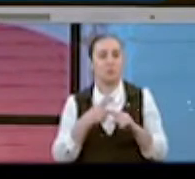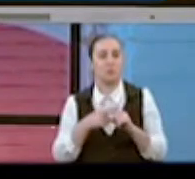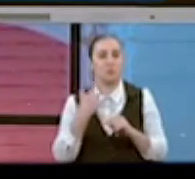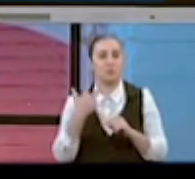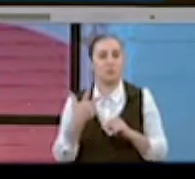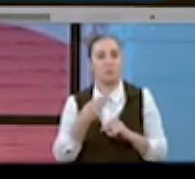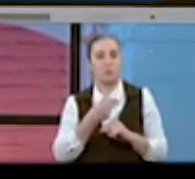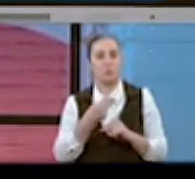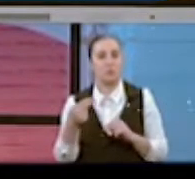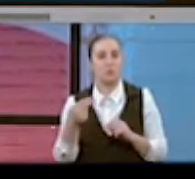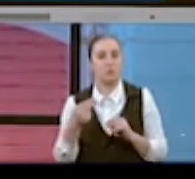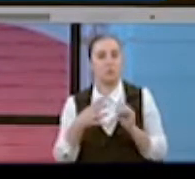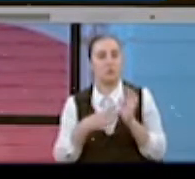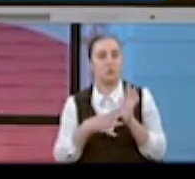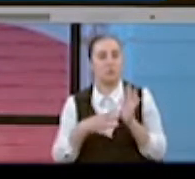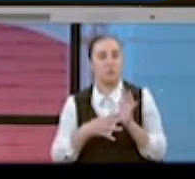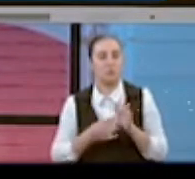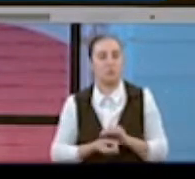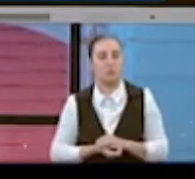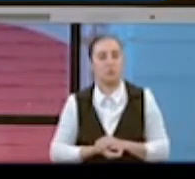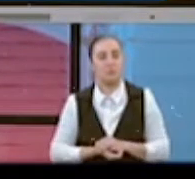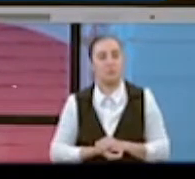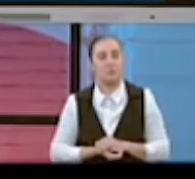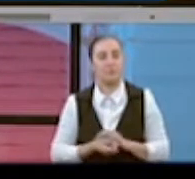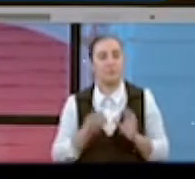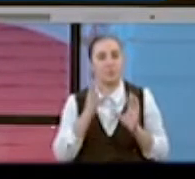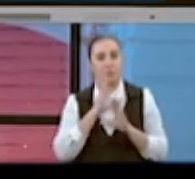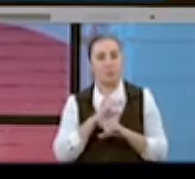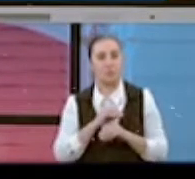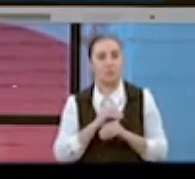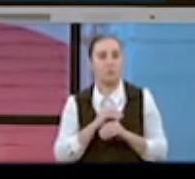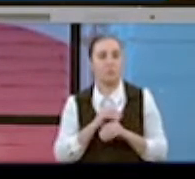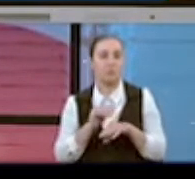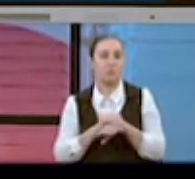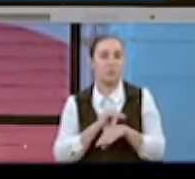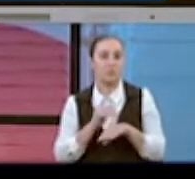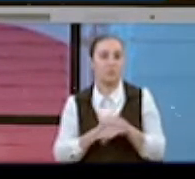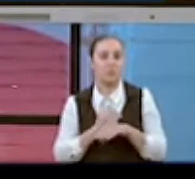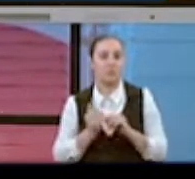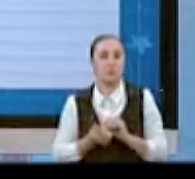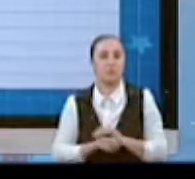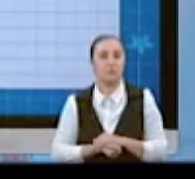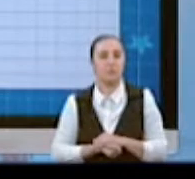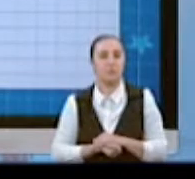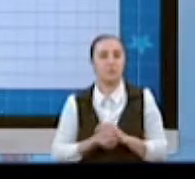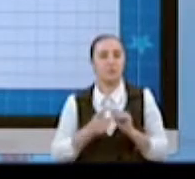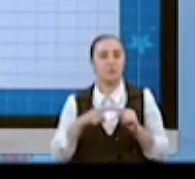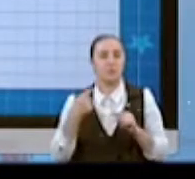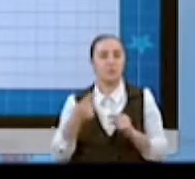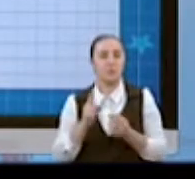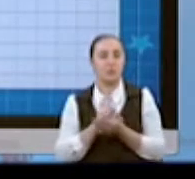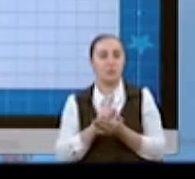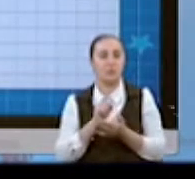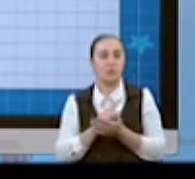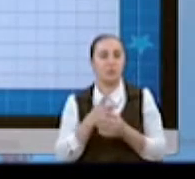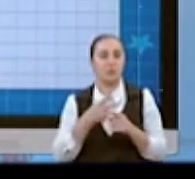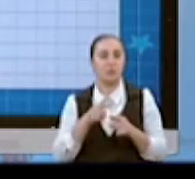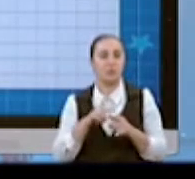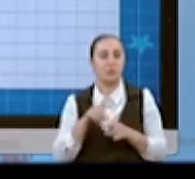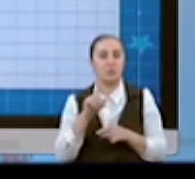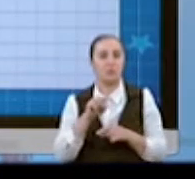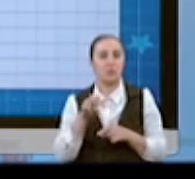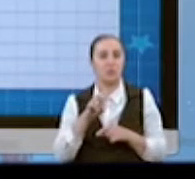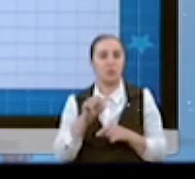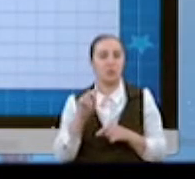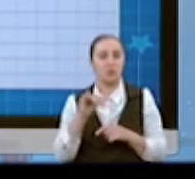прибавили 3, получили 9. Справились? Молодцы! Следующее задание – это задача